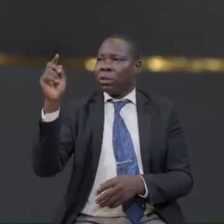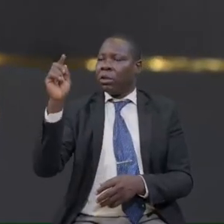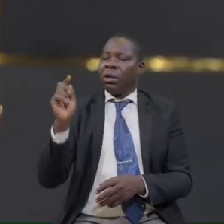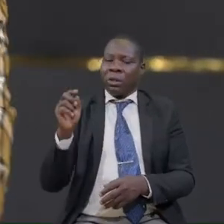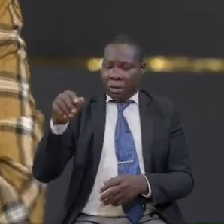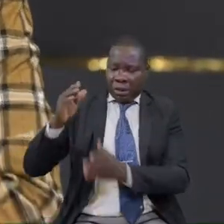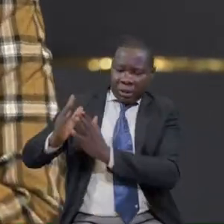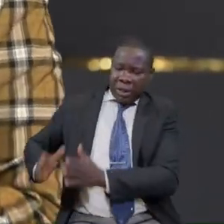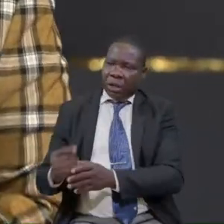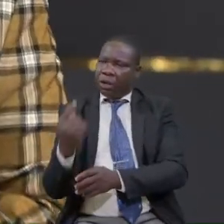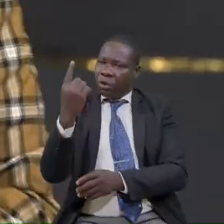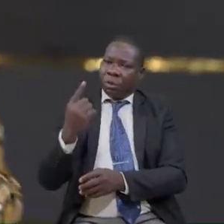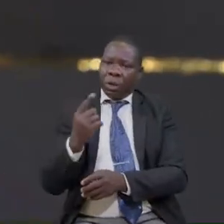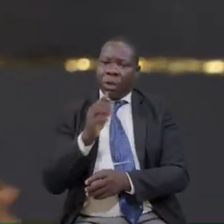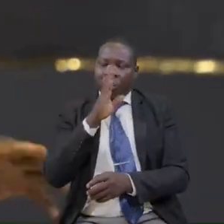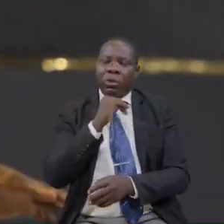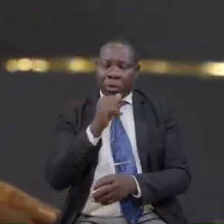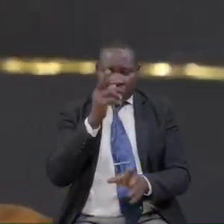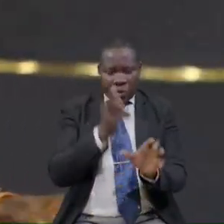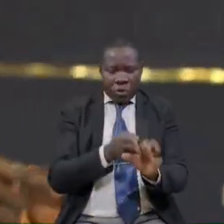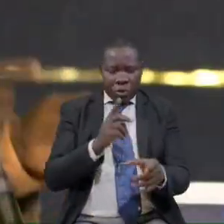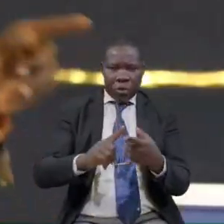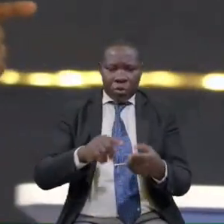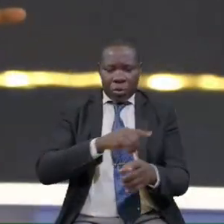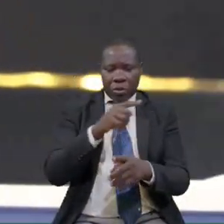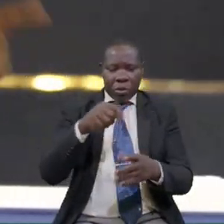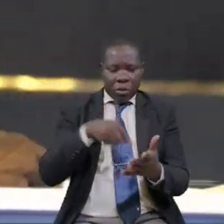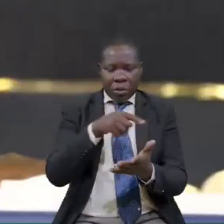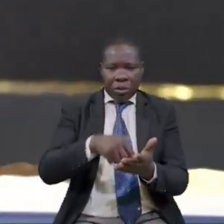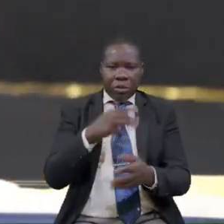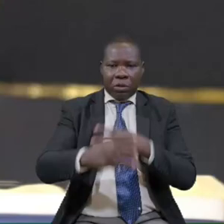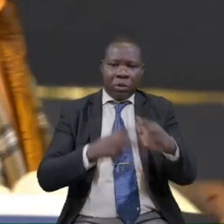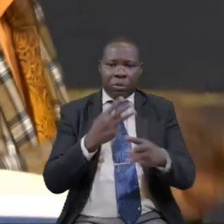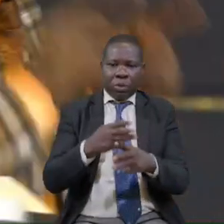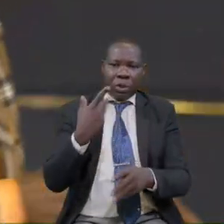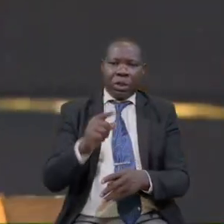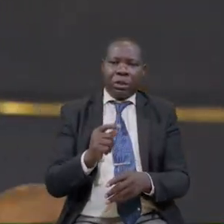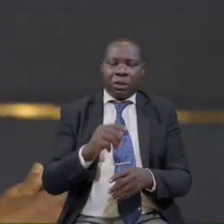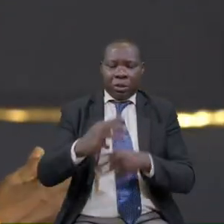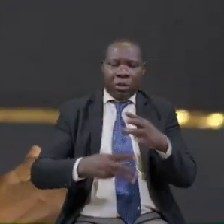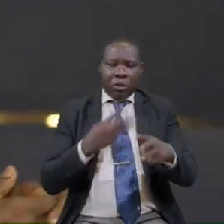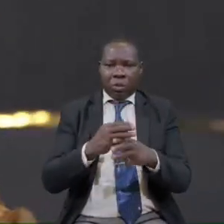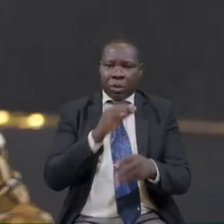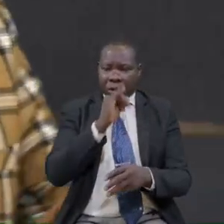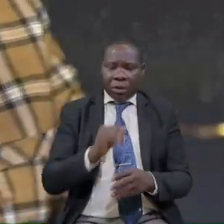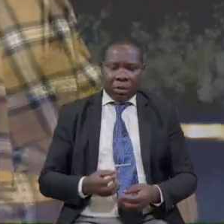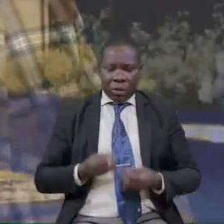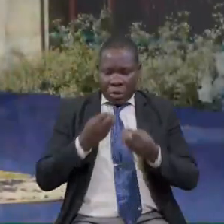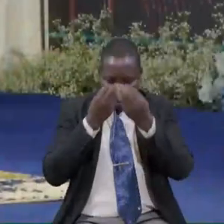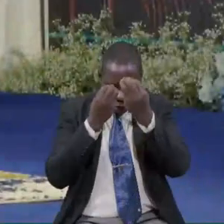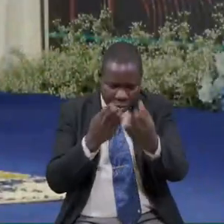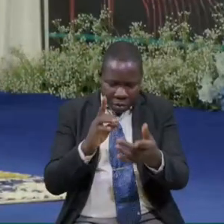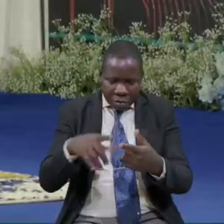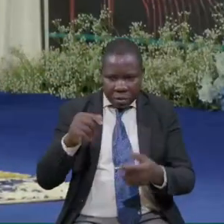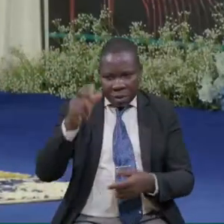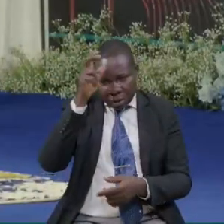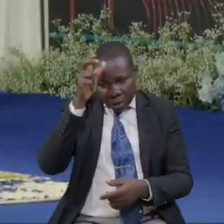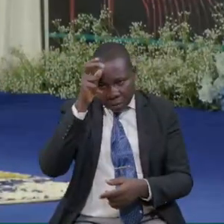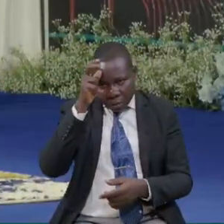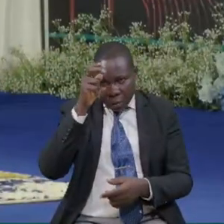sens. Ne vous conformez pas au siècle présent. Le monde se soumet au diable, à